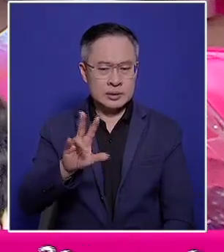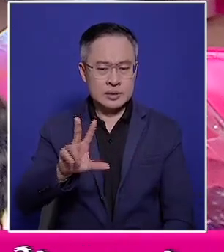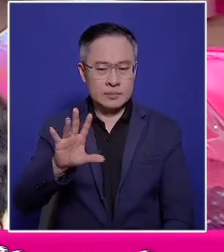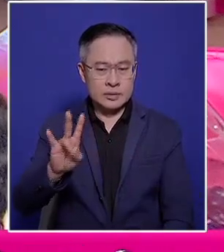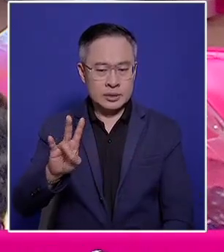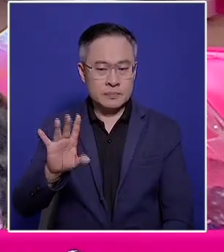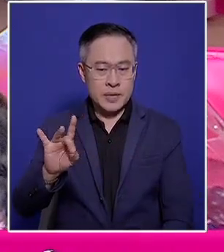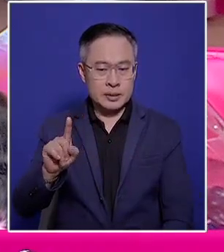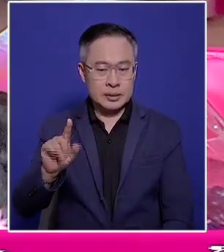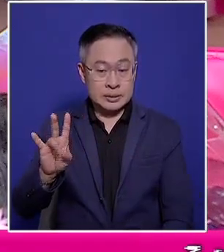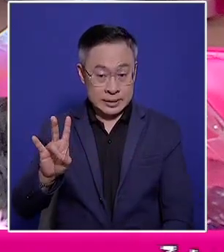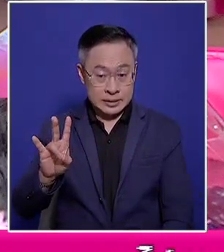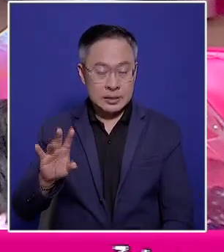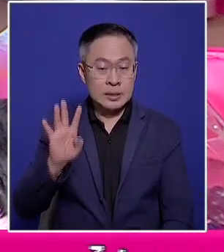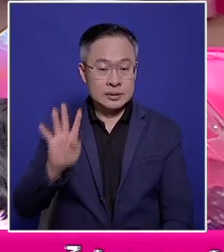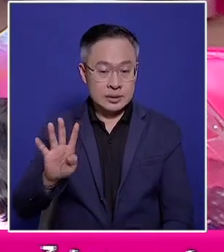4737817